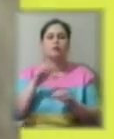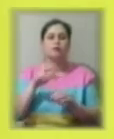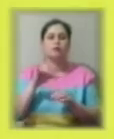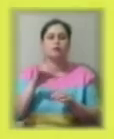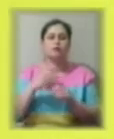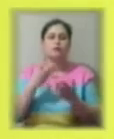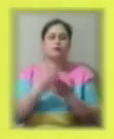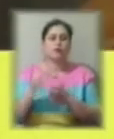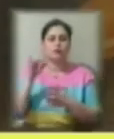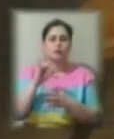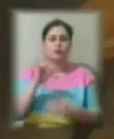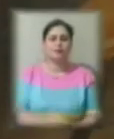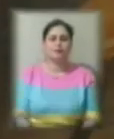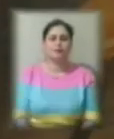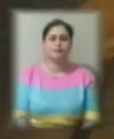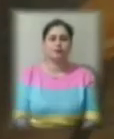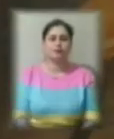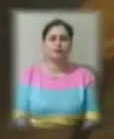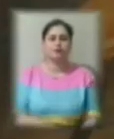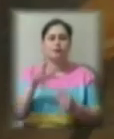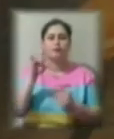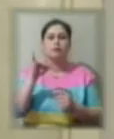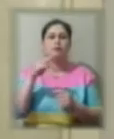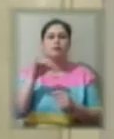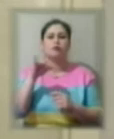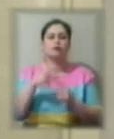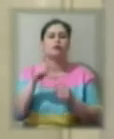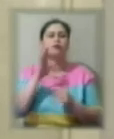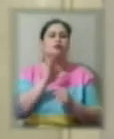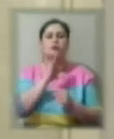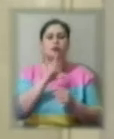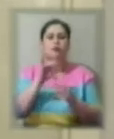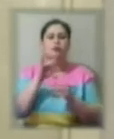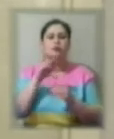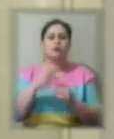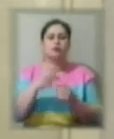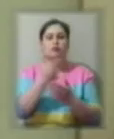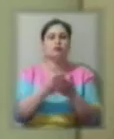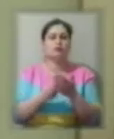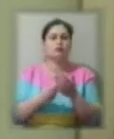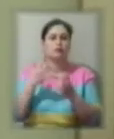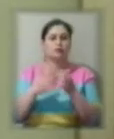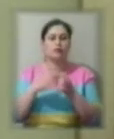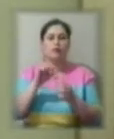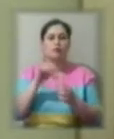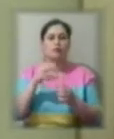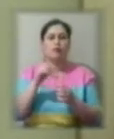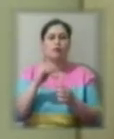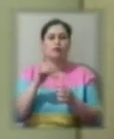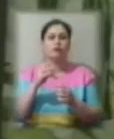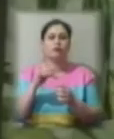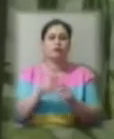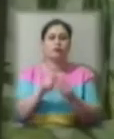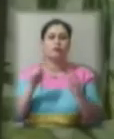історію. Пейзажі, натюрморти та жіночі портрети у Херсонському художньому музеї імені Олексія Шовконенка відкрилася